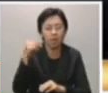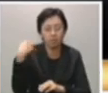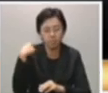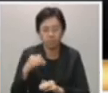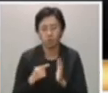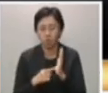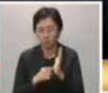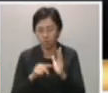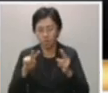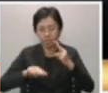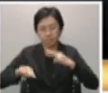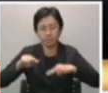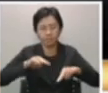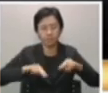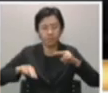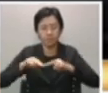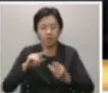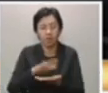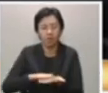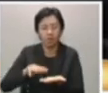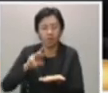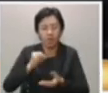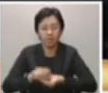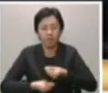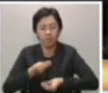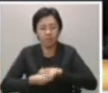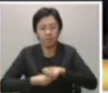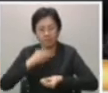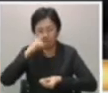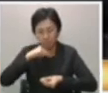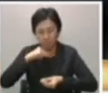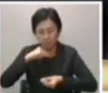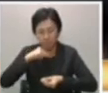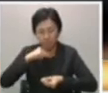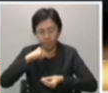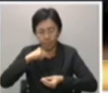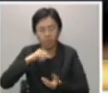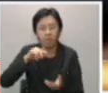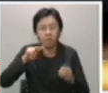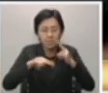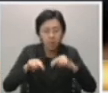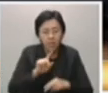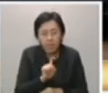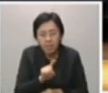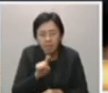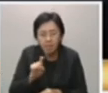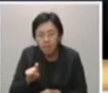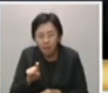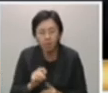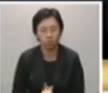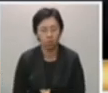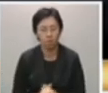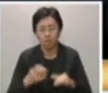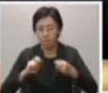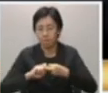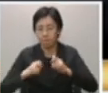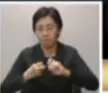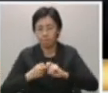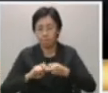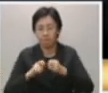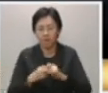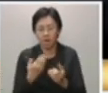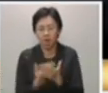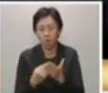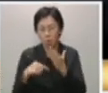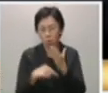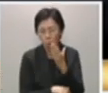วจจากมหาวิทยาลัยหอการค้าไทยที่พบว่าความรุนแรงของปัญหาการทุจริ